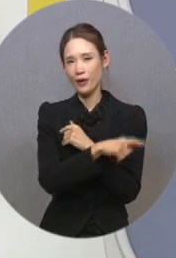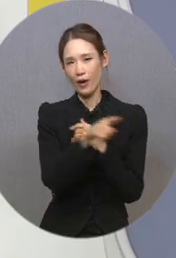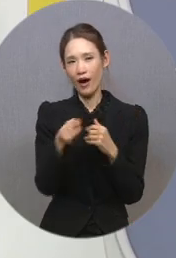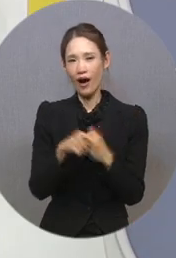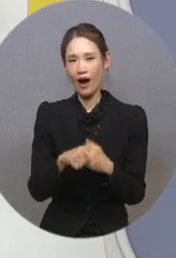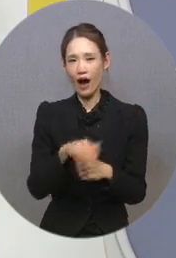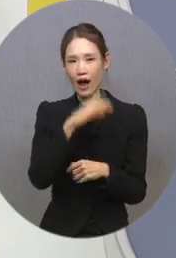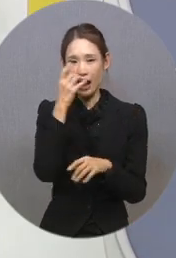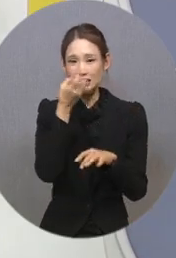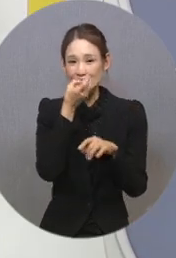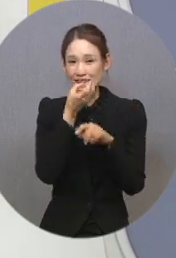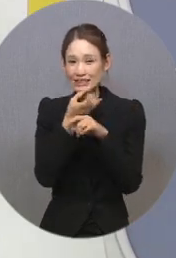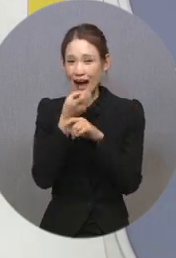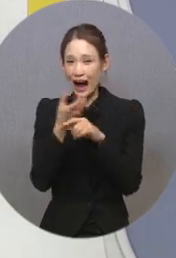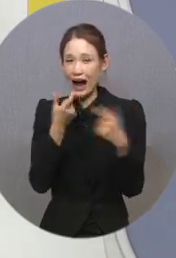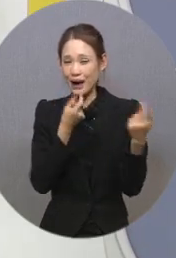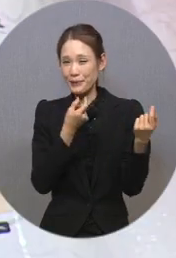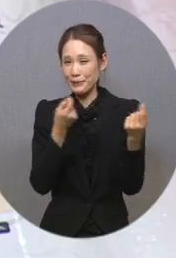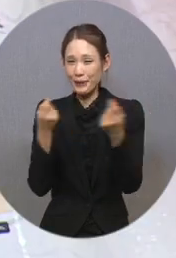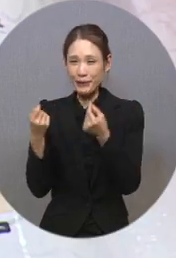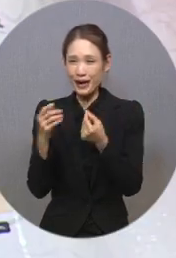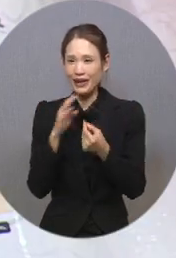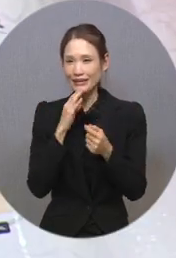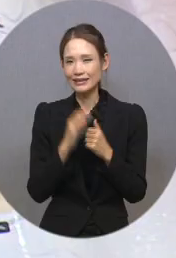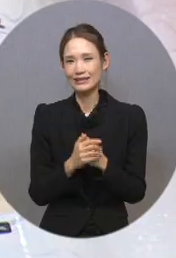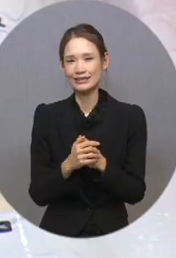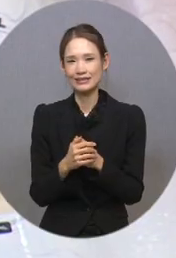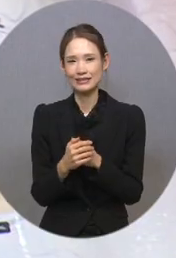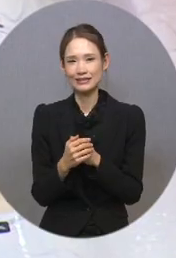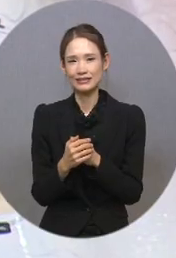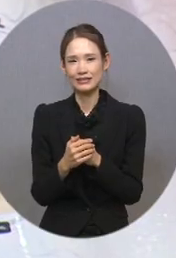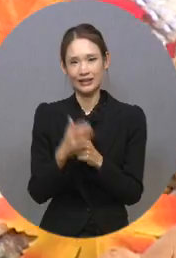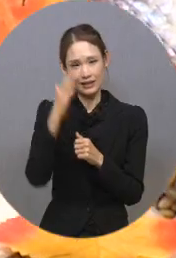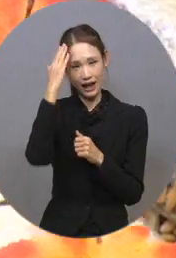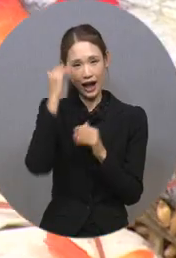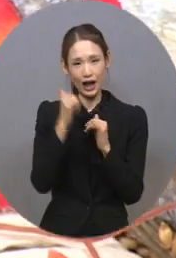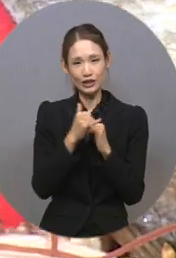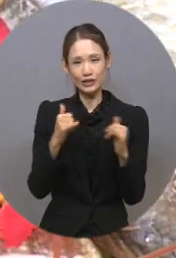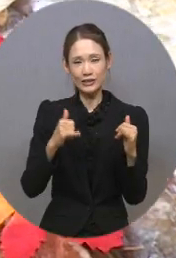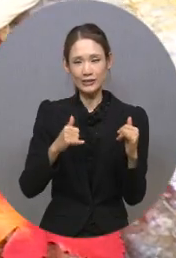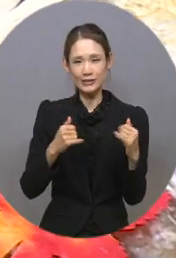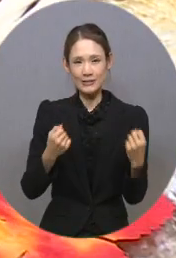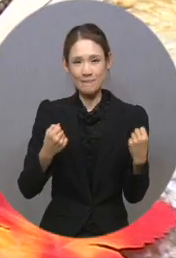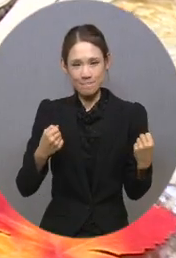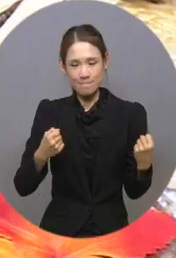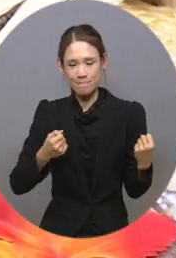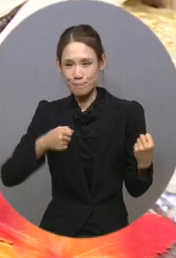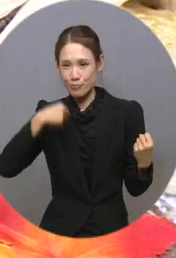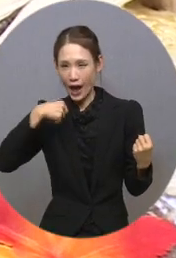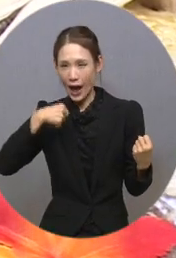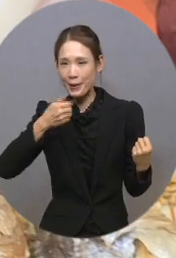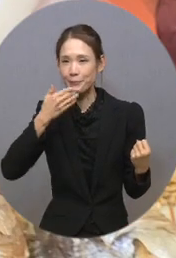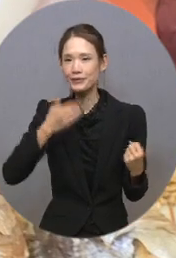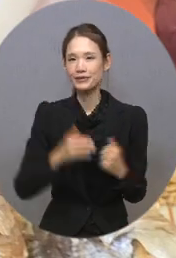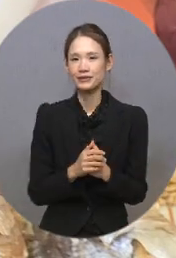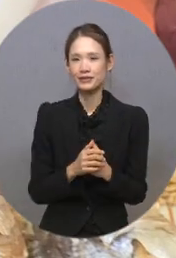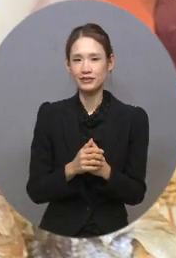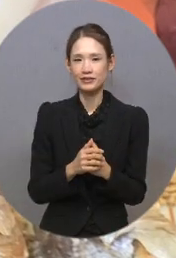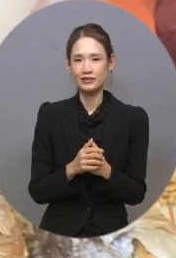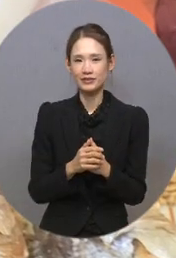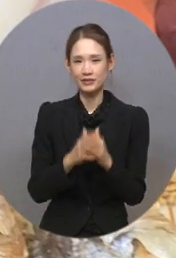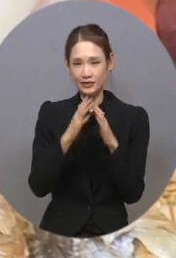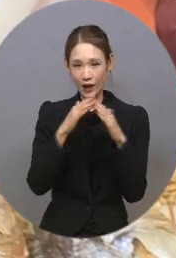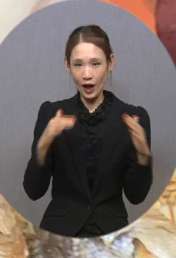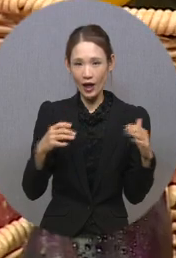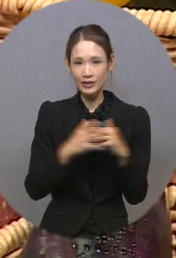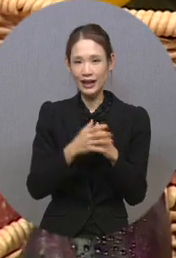다 금메달들이네요. 아, 그렇습니다. 이게. 이야. 한국의 희한 뭐 밥심 아닙니까? 그럼요. 우리 밥맛 좋은 전남쌀